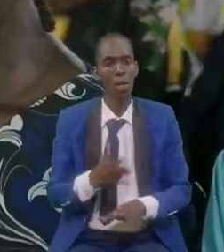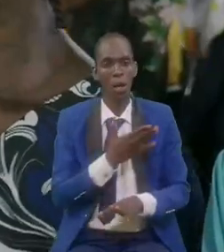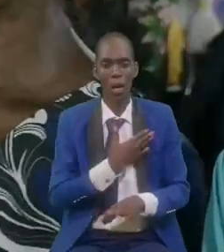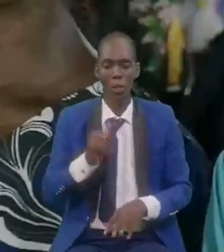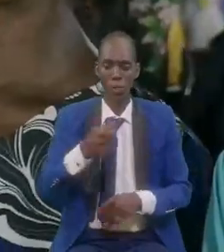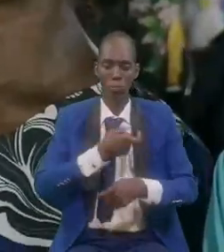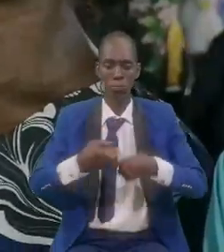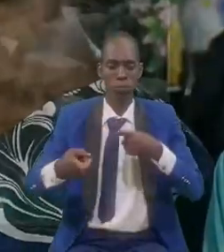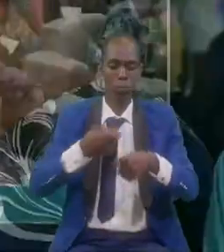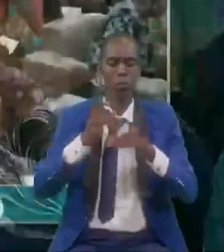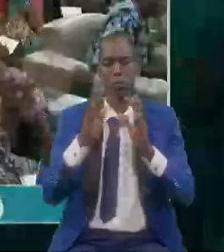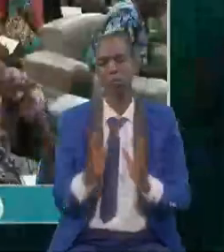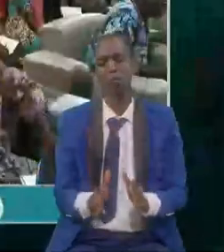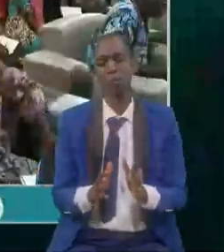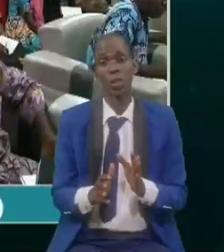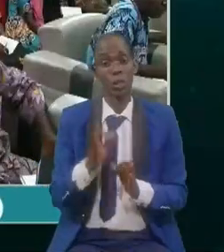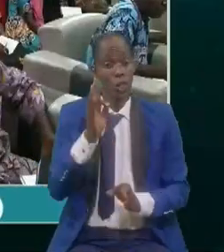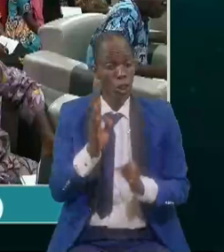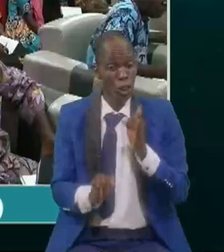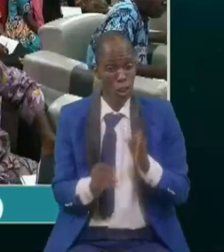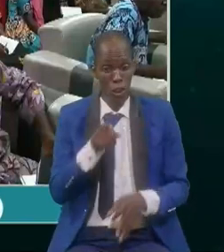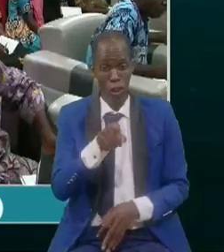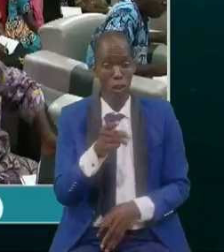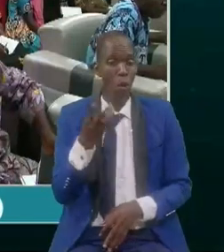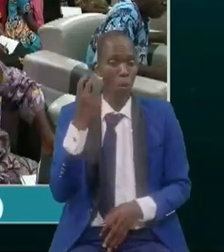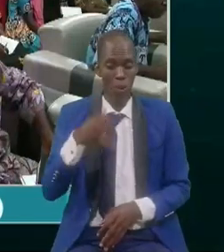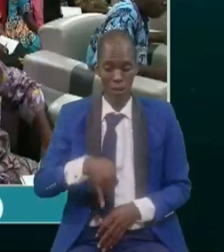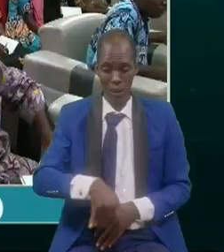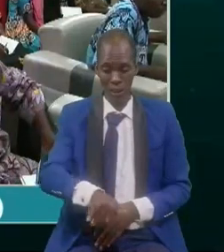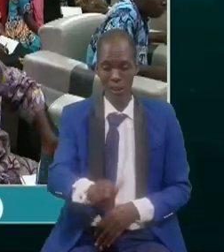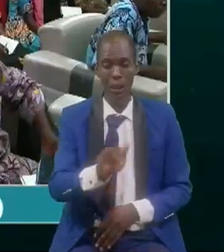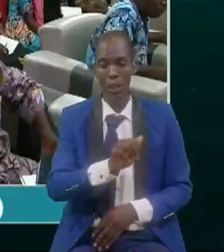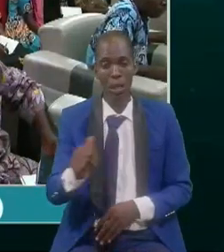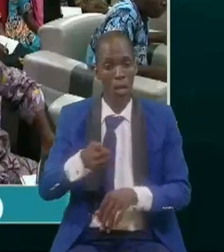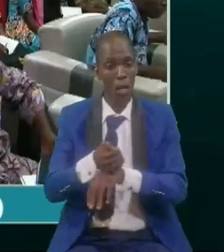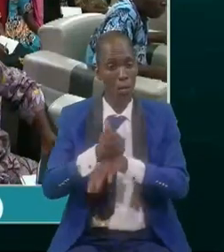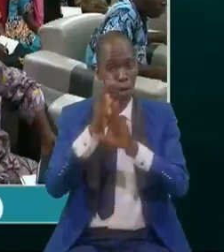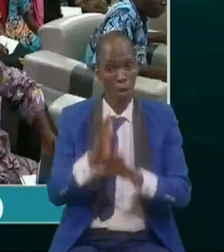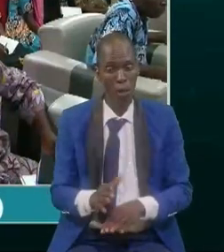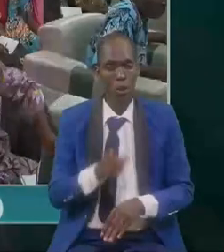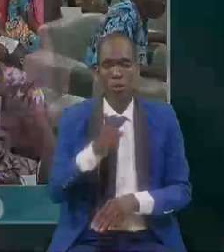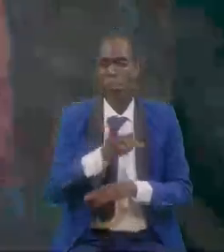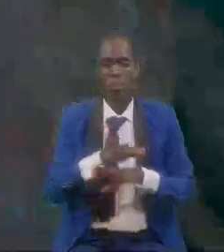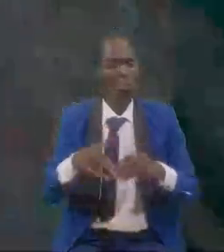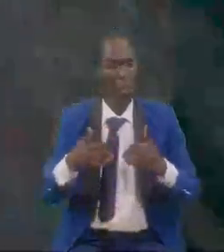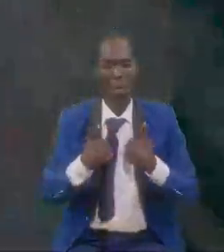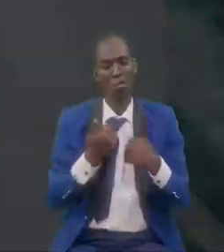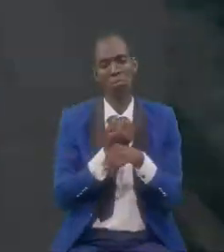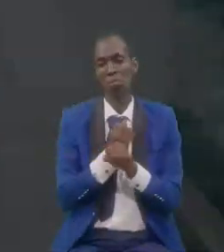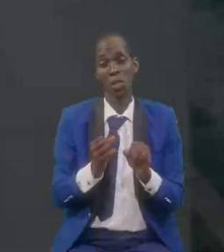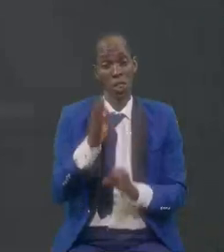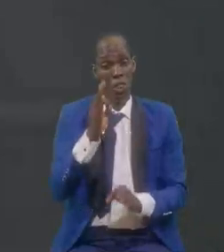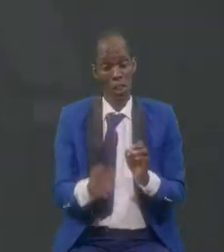persécuteur. S'il était toujours un blasphémateur, il n'aurait pas eu le salut.